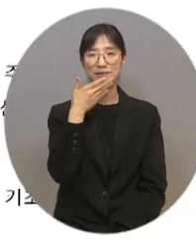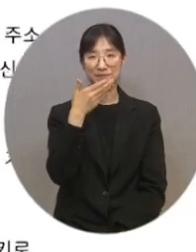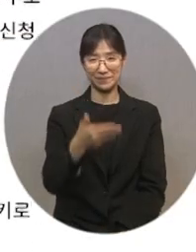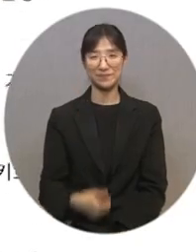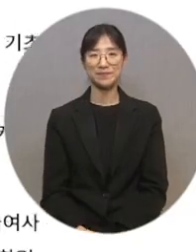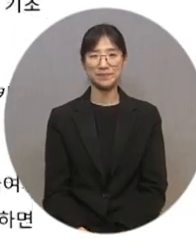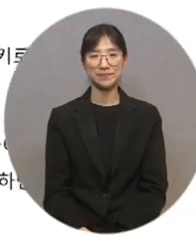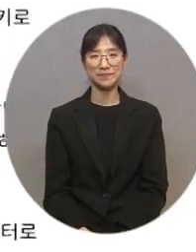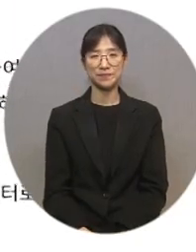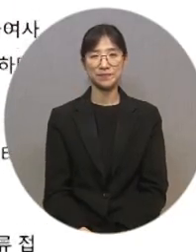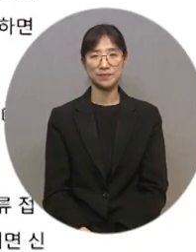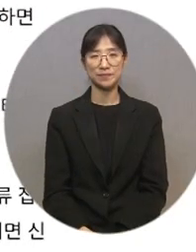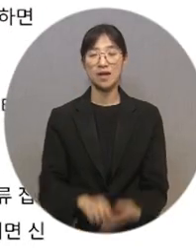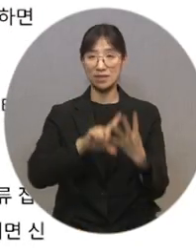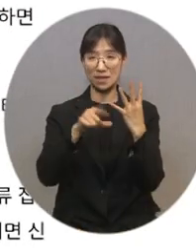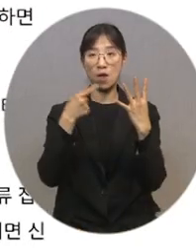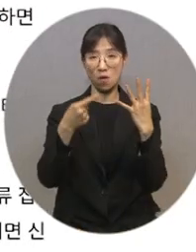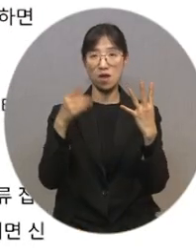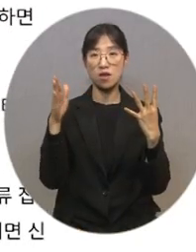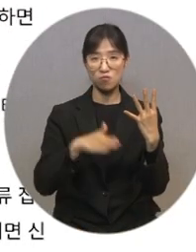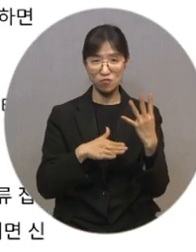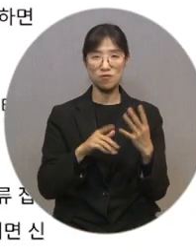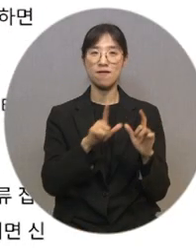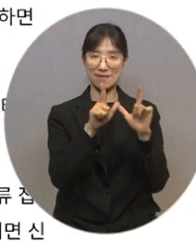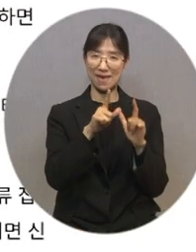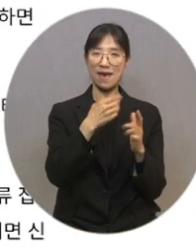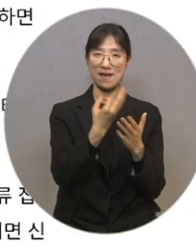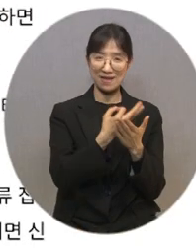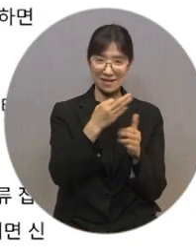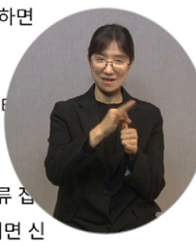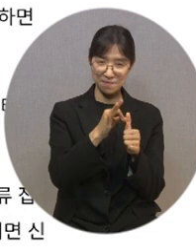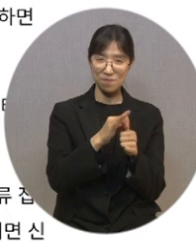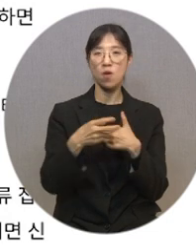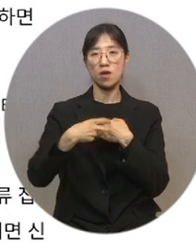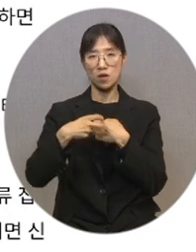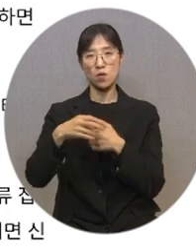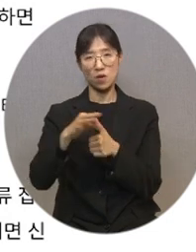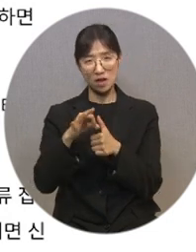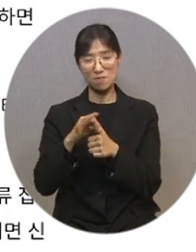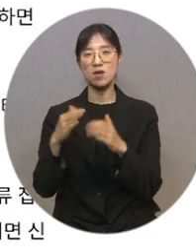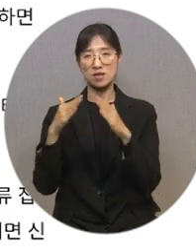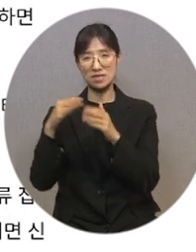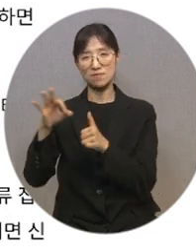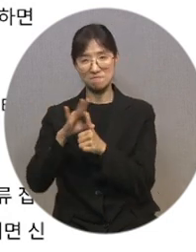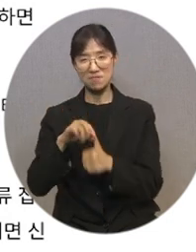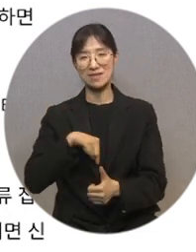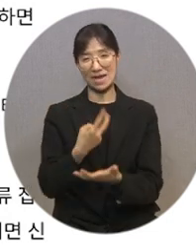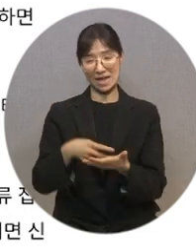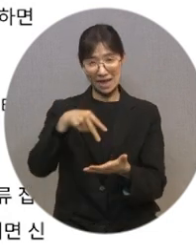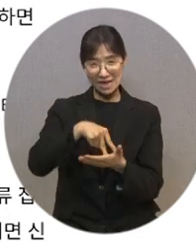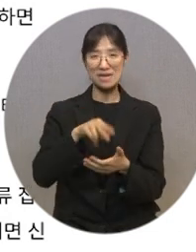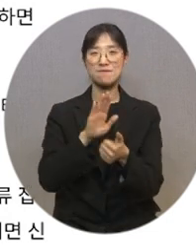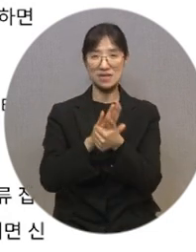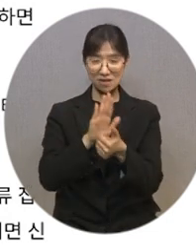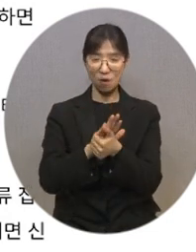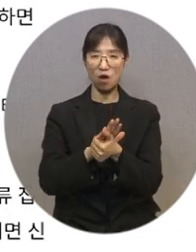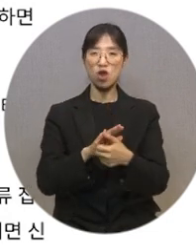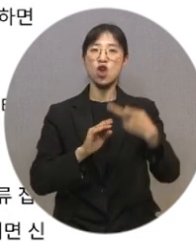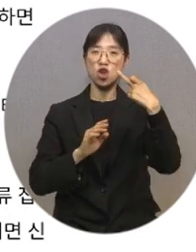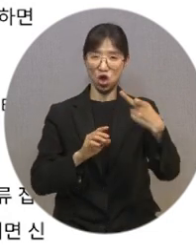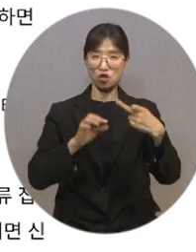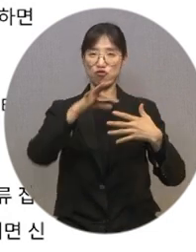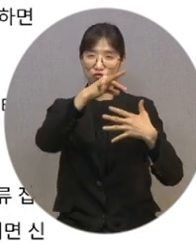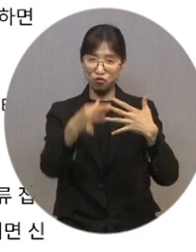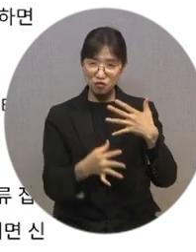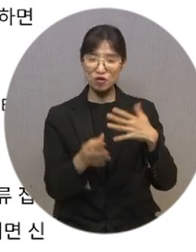이어 복지부는 지난 1일부터 생계 급여와 의료 급여 주거 급여 자립지원 등 12개 복지 급여에